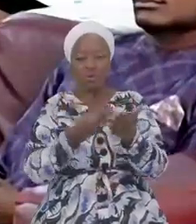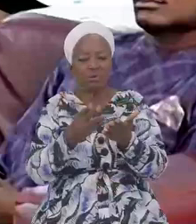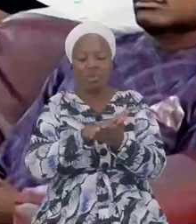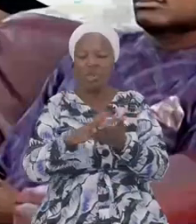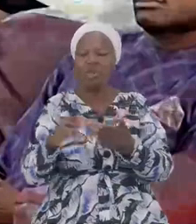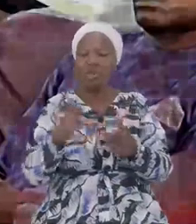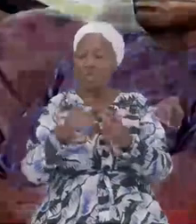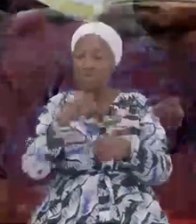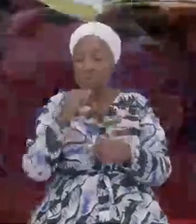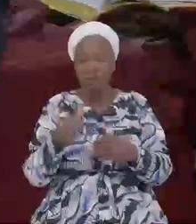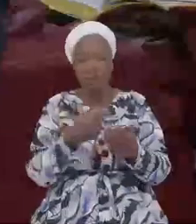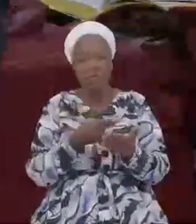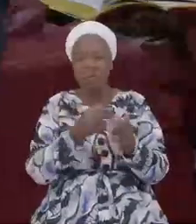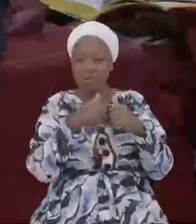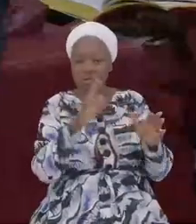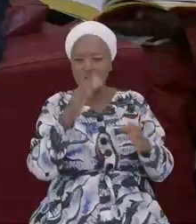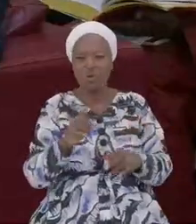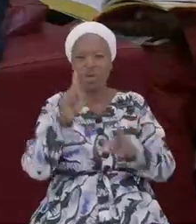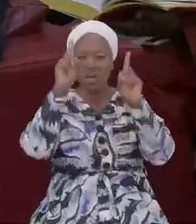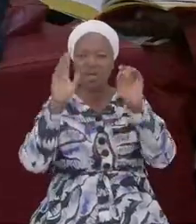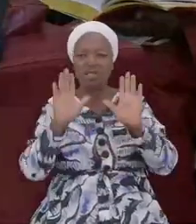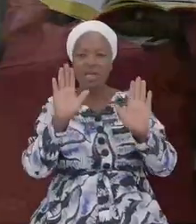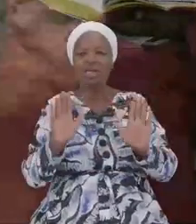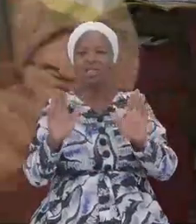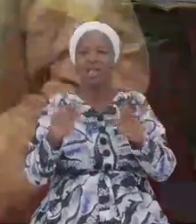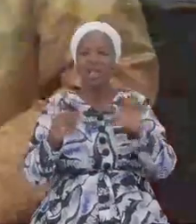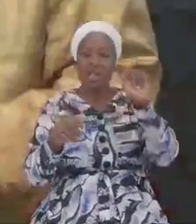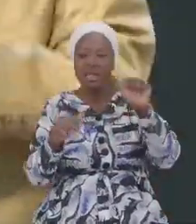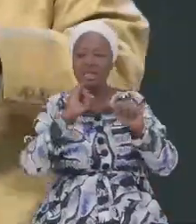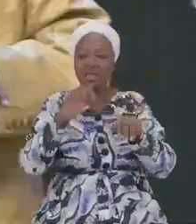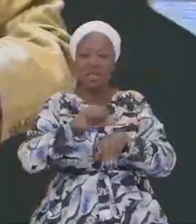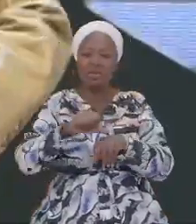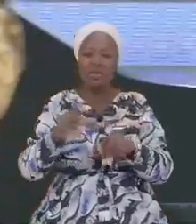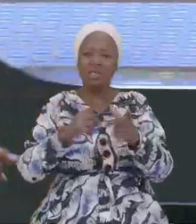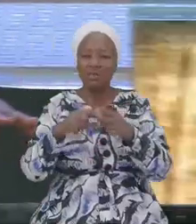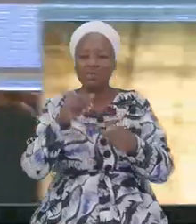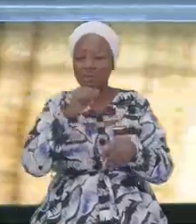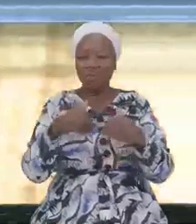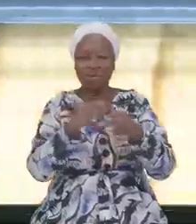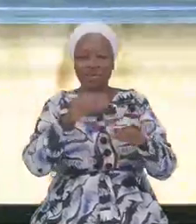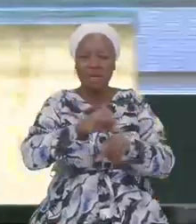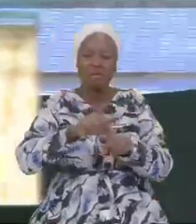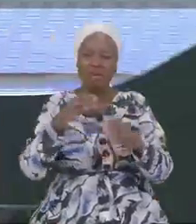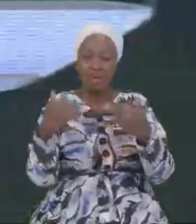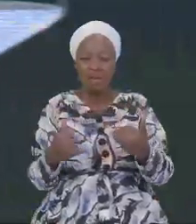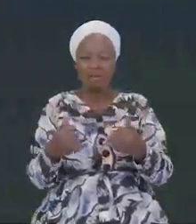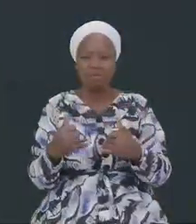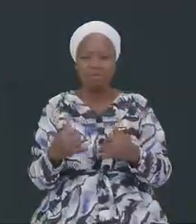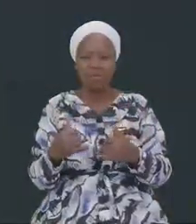n'allez pas perdre votre sainteté, votre excellence. La lettre A ici, c'est l'onction. Vous n'allez pas perdre votre